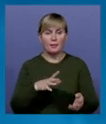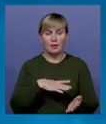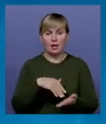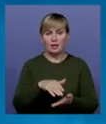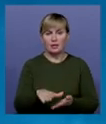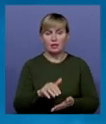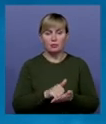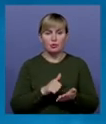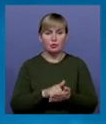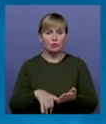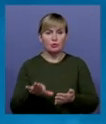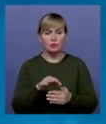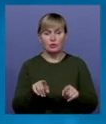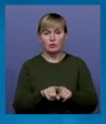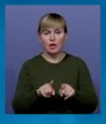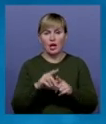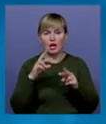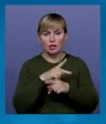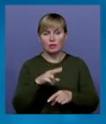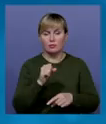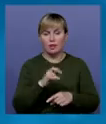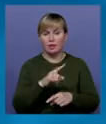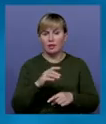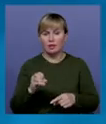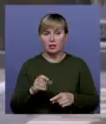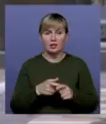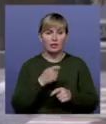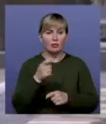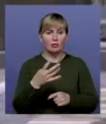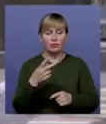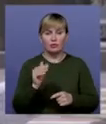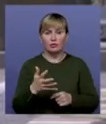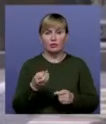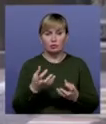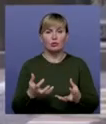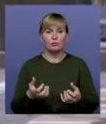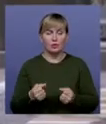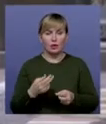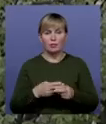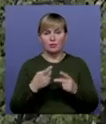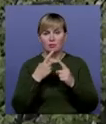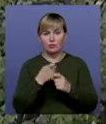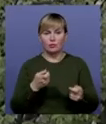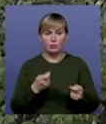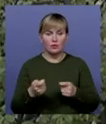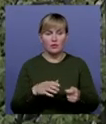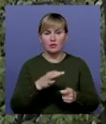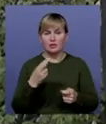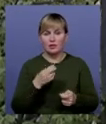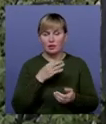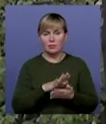отклонены. Причины у всех схожи. Ошибочные данные. Словом, запросы на 42 500 еще принимаются. Об этом заявили в управлении